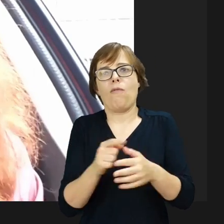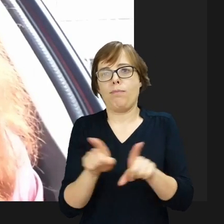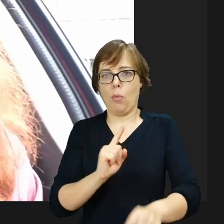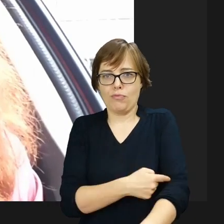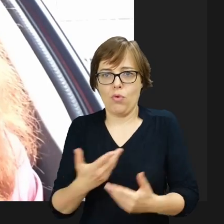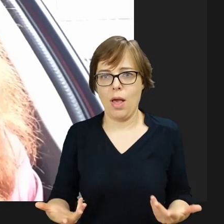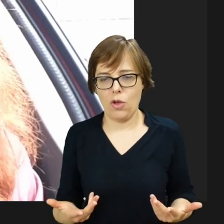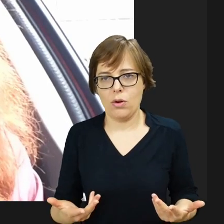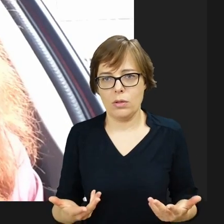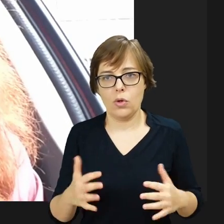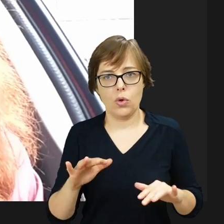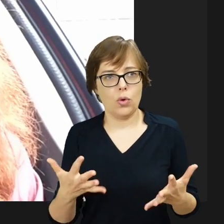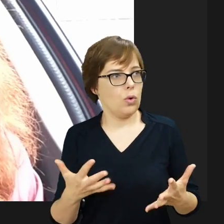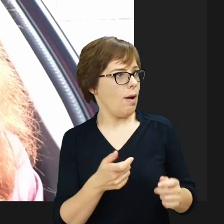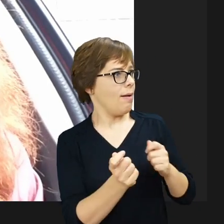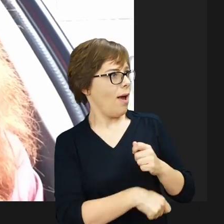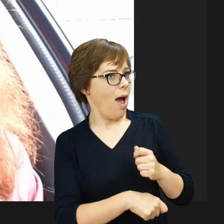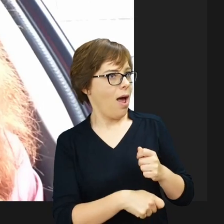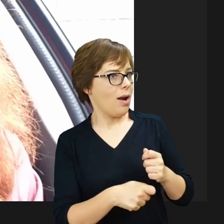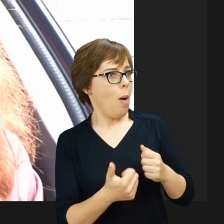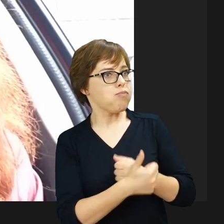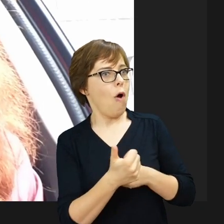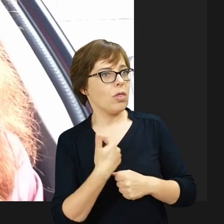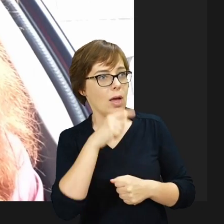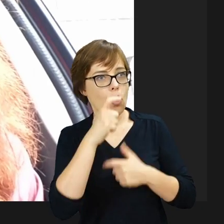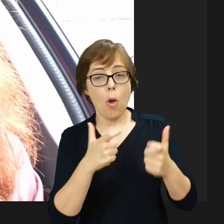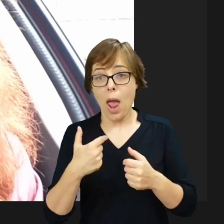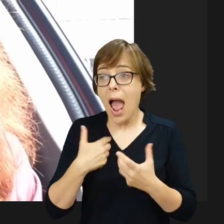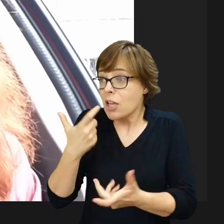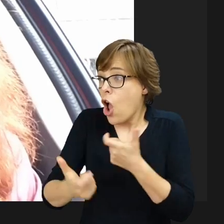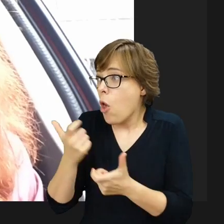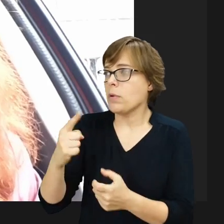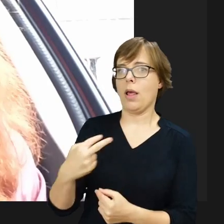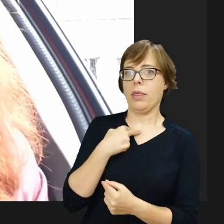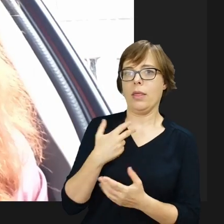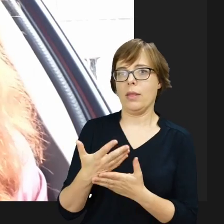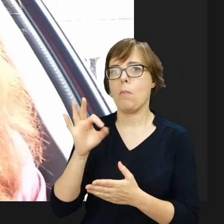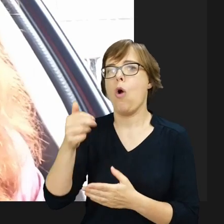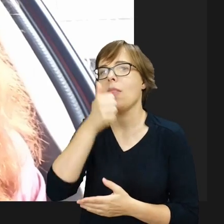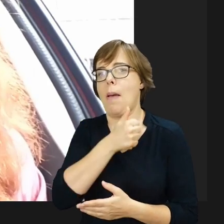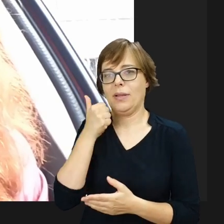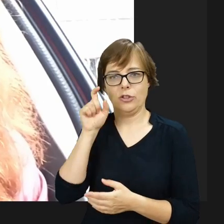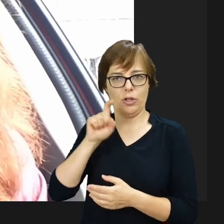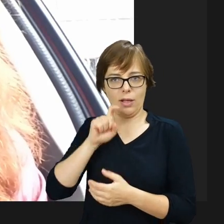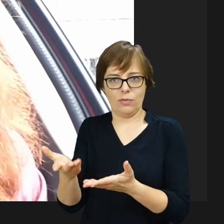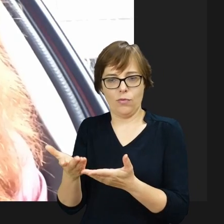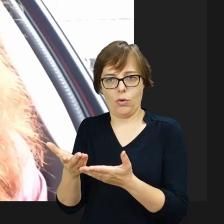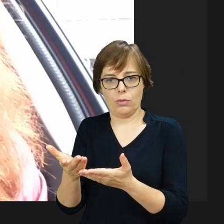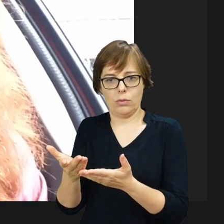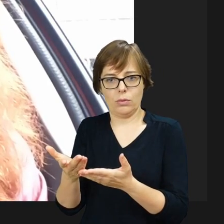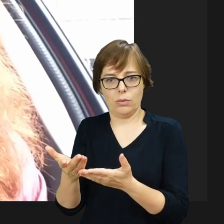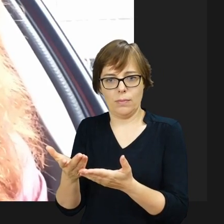A prokuratura zasłania się tajemnicą śledztwa. już nie mówiąc, że doprowadziła